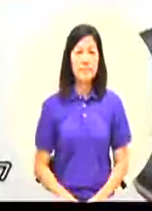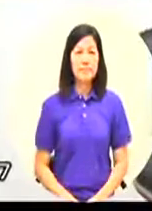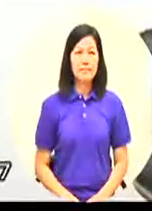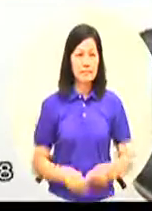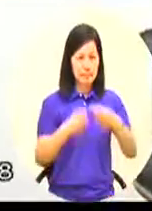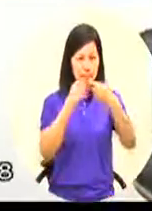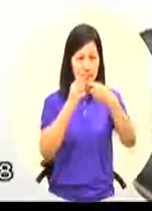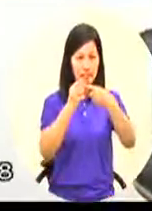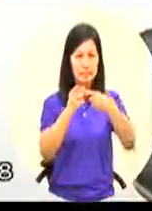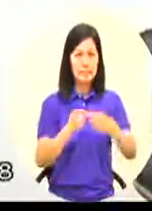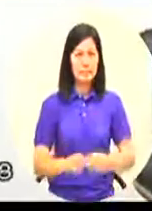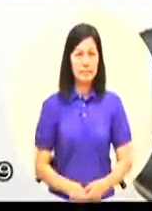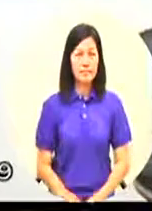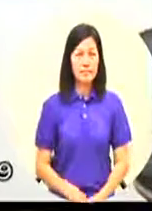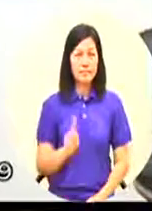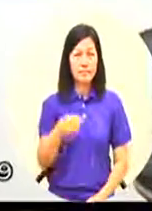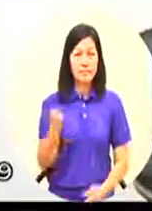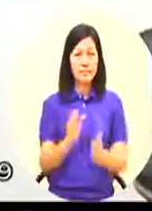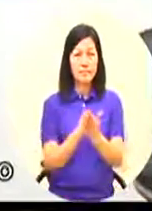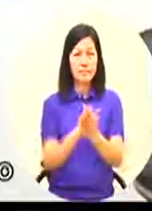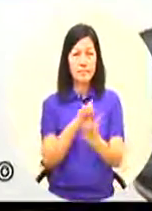第一哈，所以姐下一页麻烦。